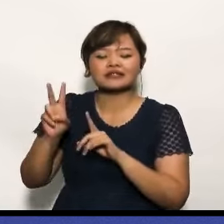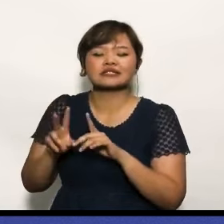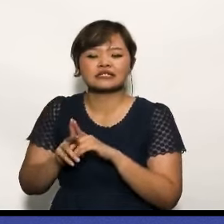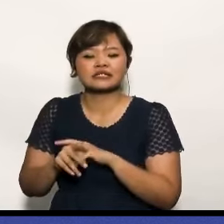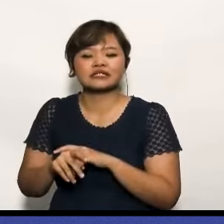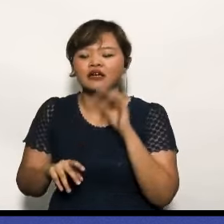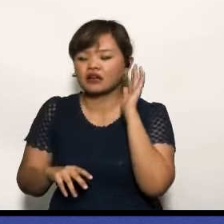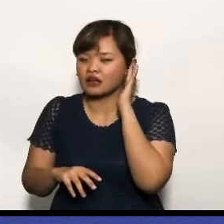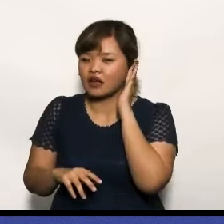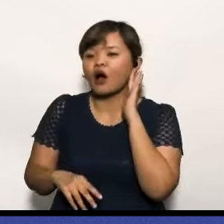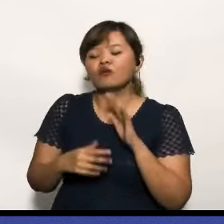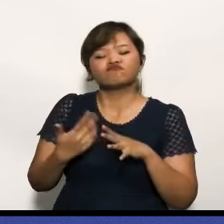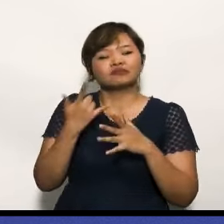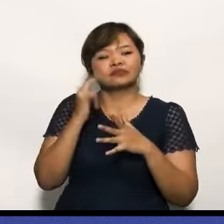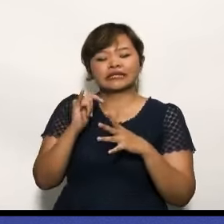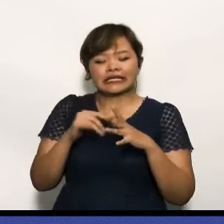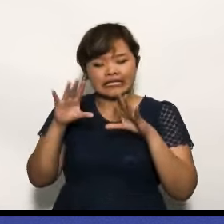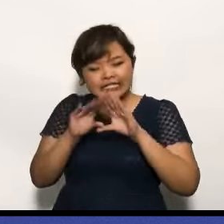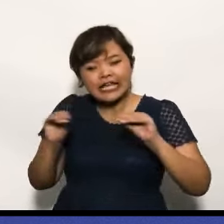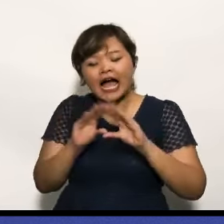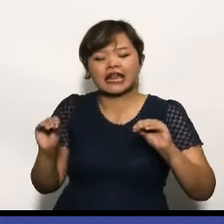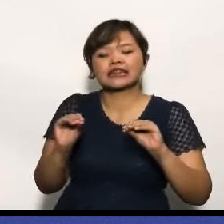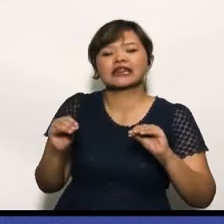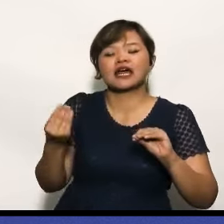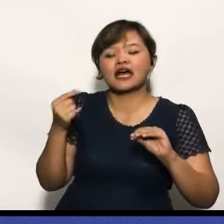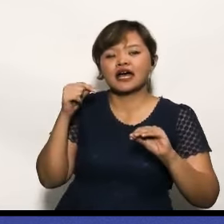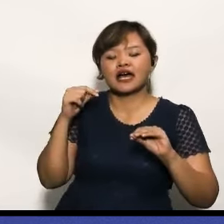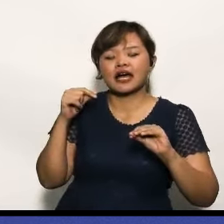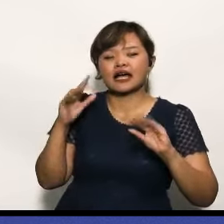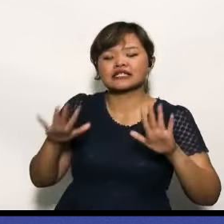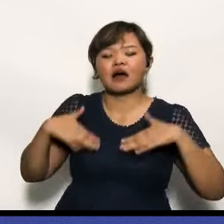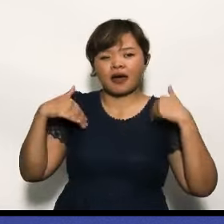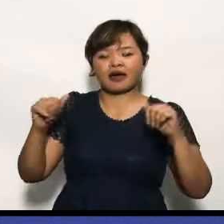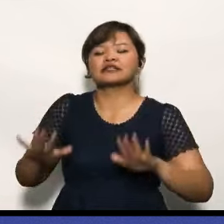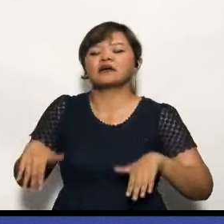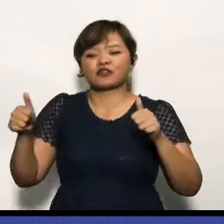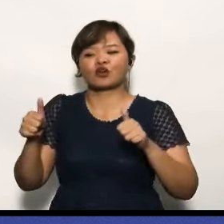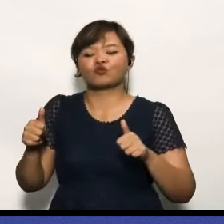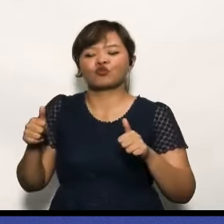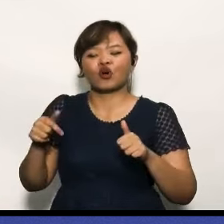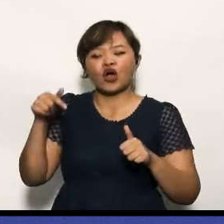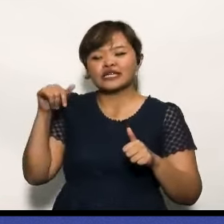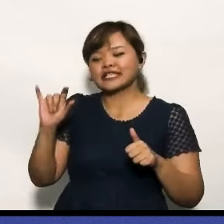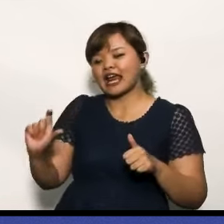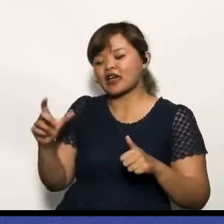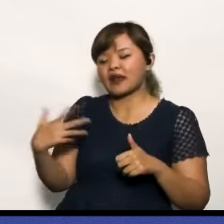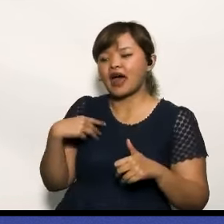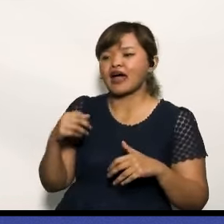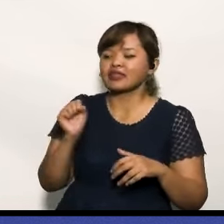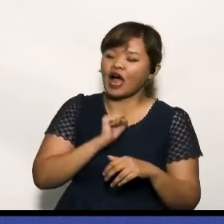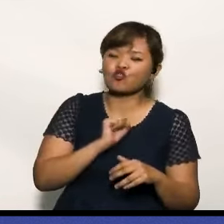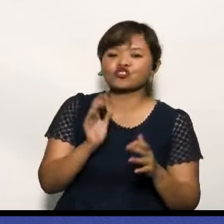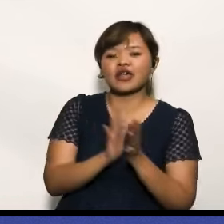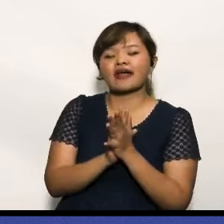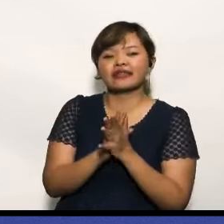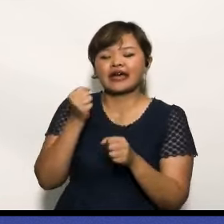work out your salvation, kerjakan keselamatanmu, with fear and trembling, dengan takut dan gentar. Kalau